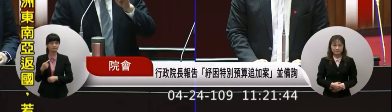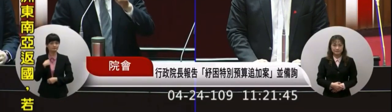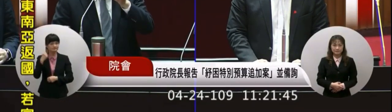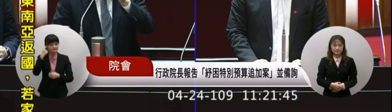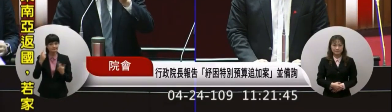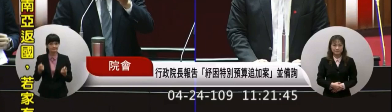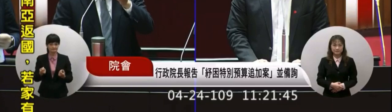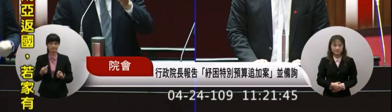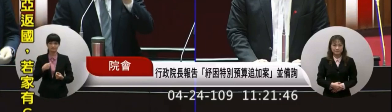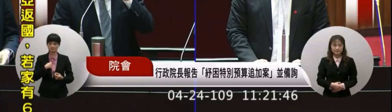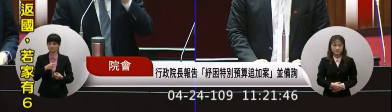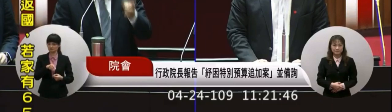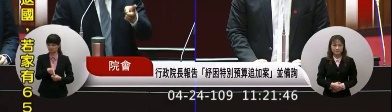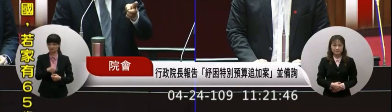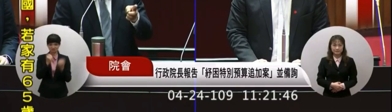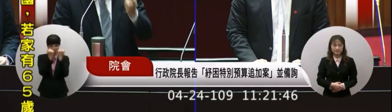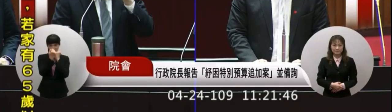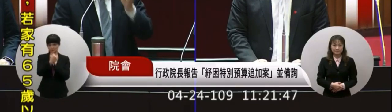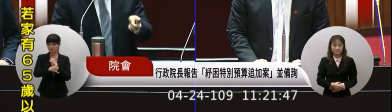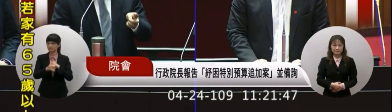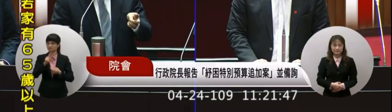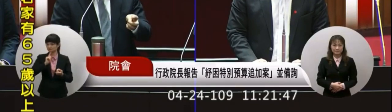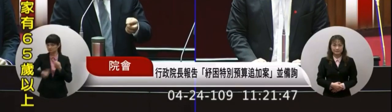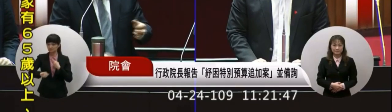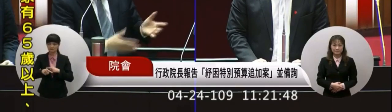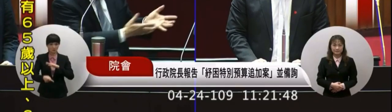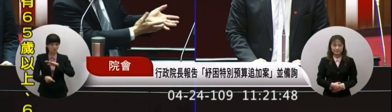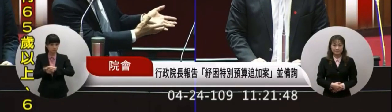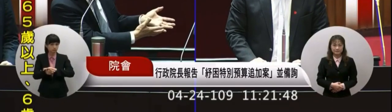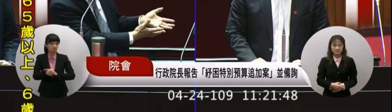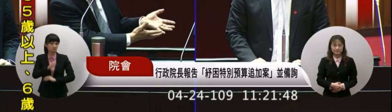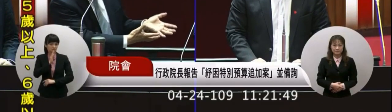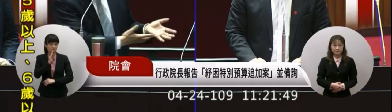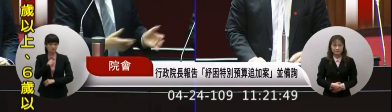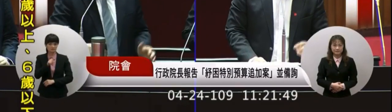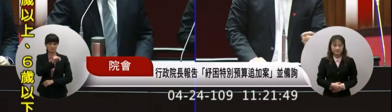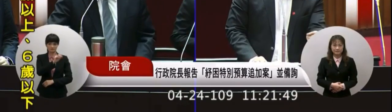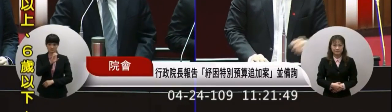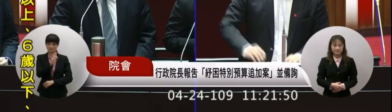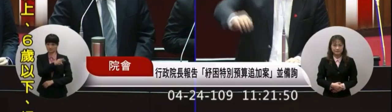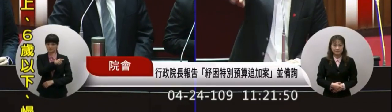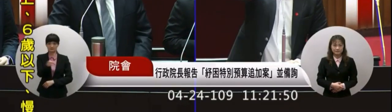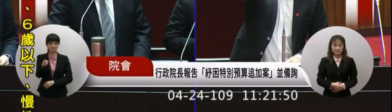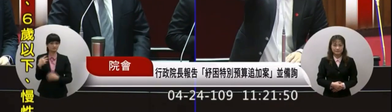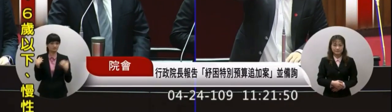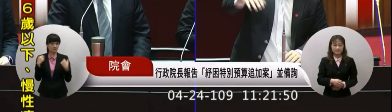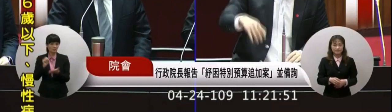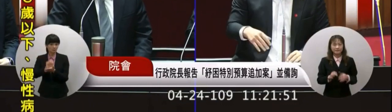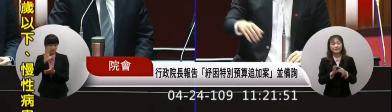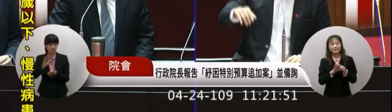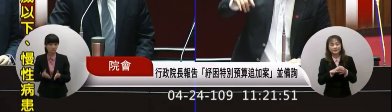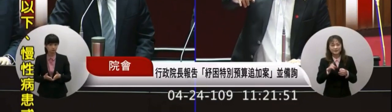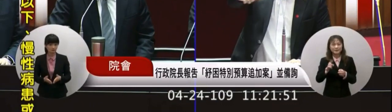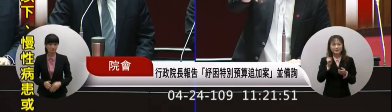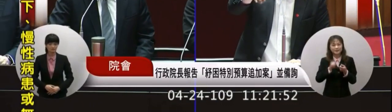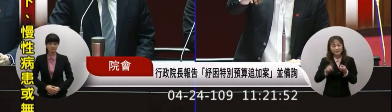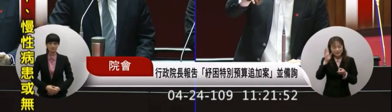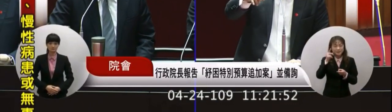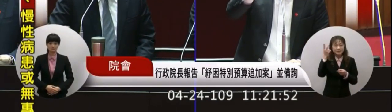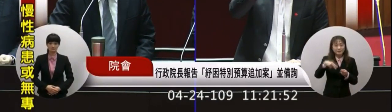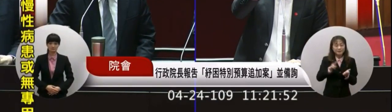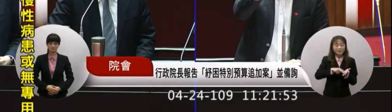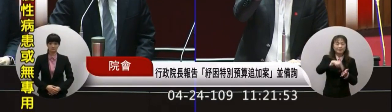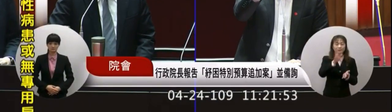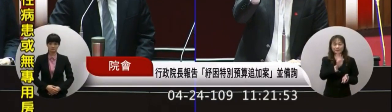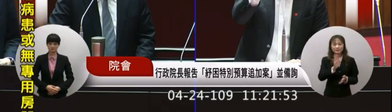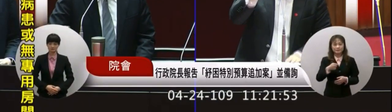知影讲，这真无道德，啊，真无应该。佫违法，或者 NCC 注意，甲你报告者。 勿紧啦，歹势啦，佫来叫起来。我意